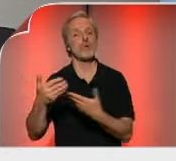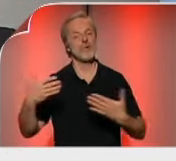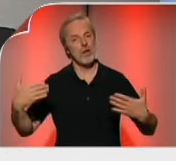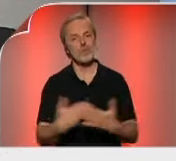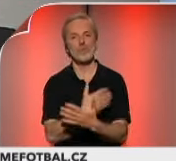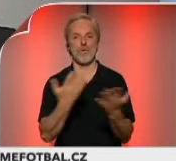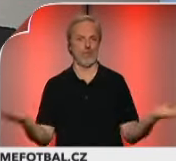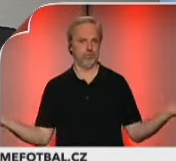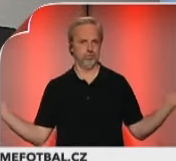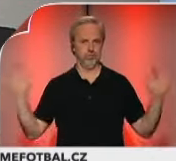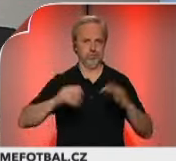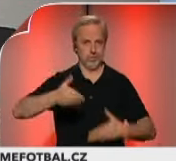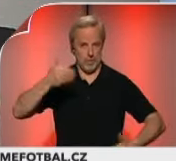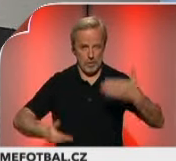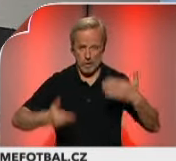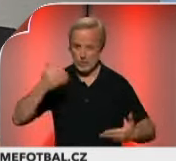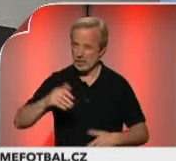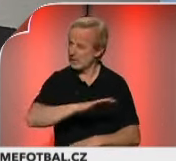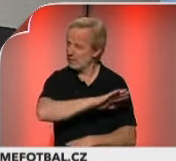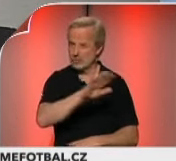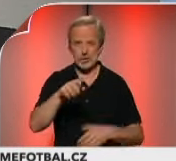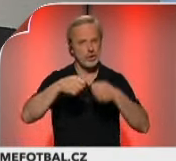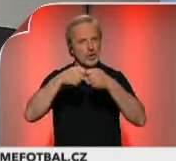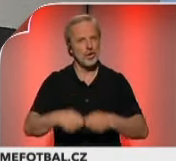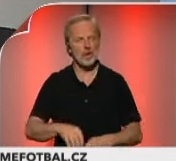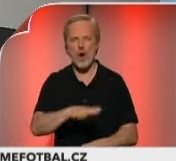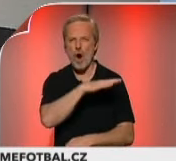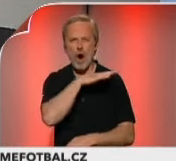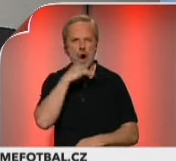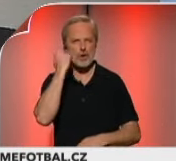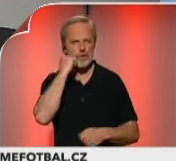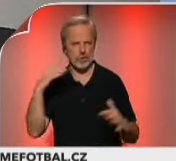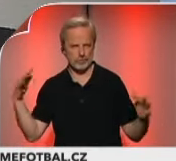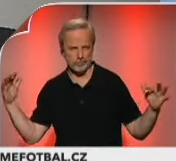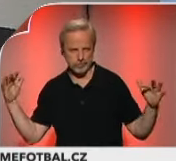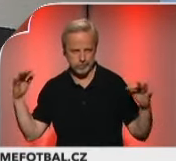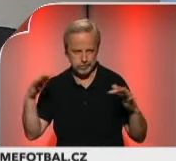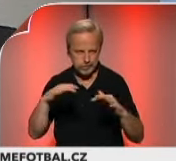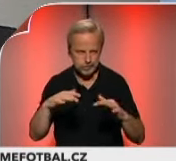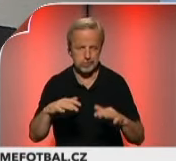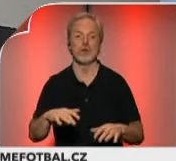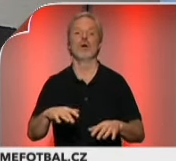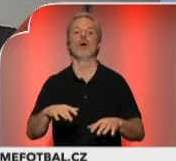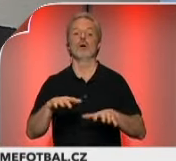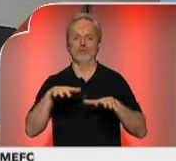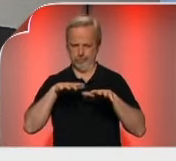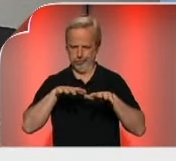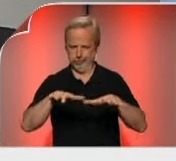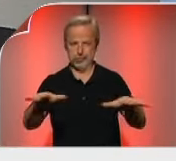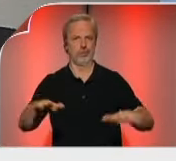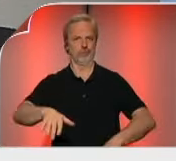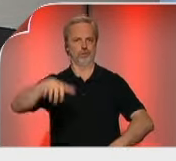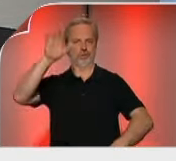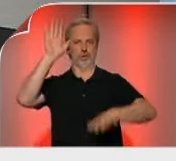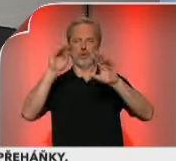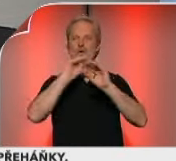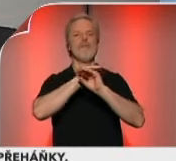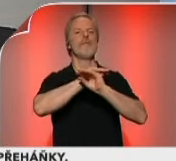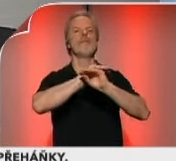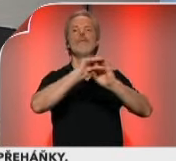účasti pokud možno co nejvíce členů středočeské sociální demokracie aby byla eh znovu